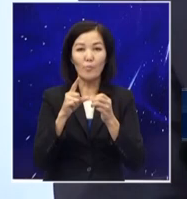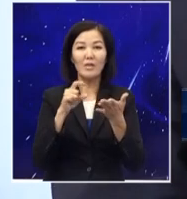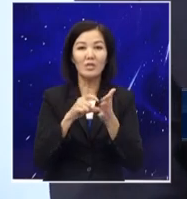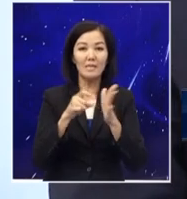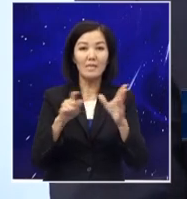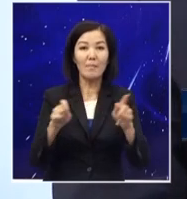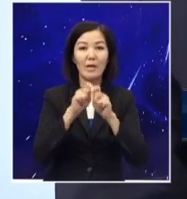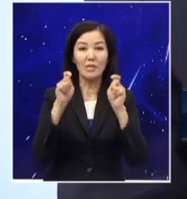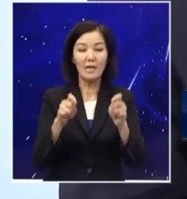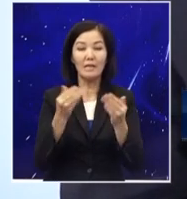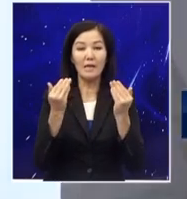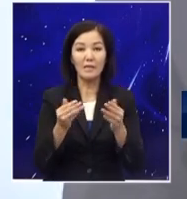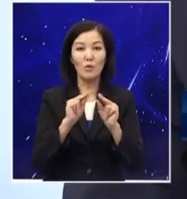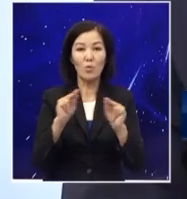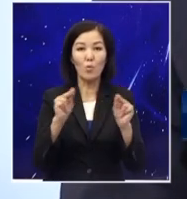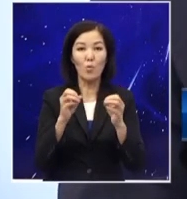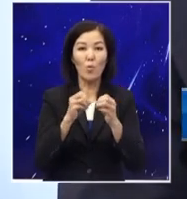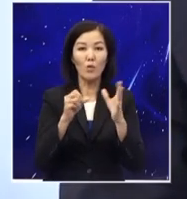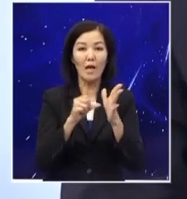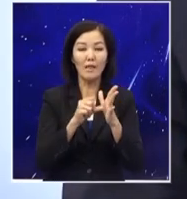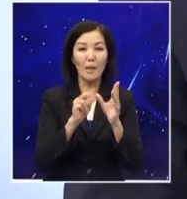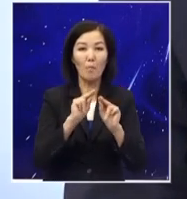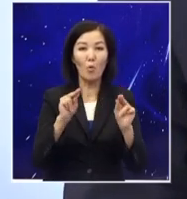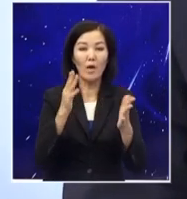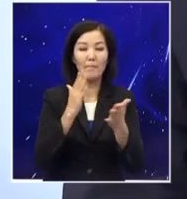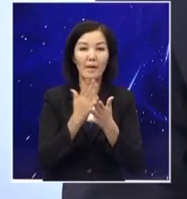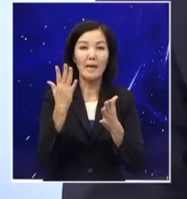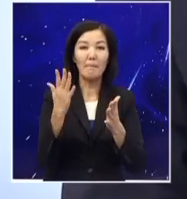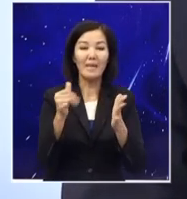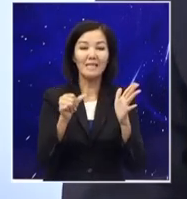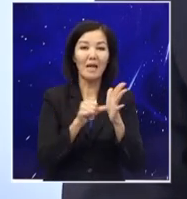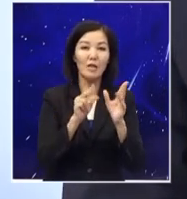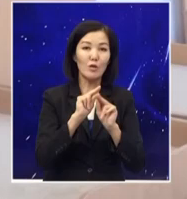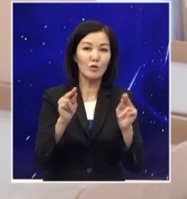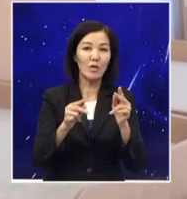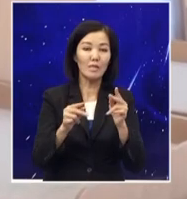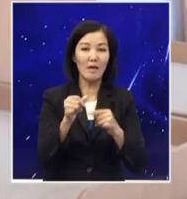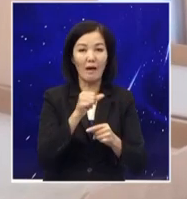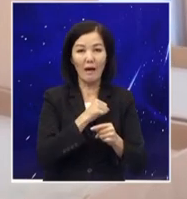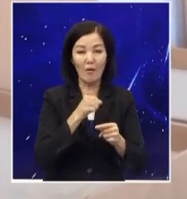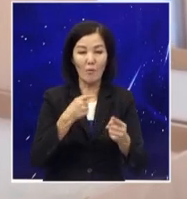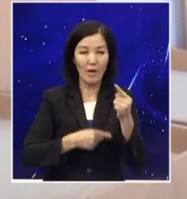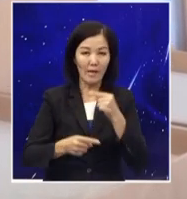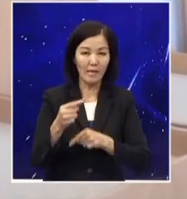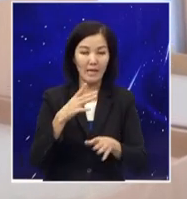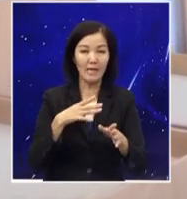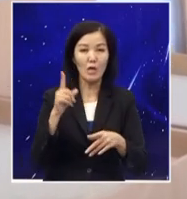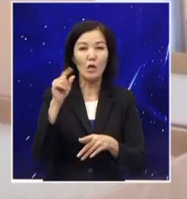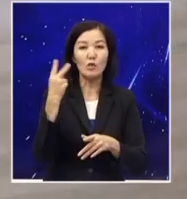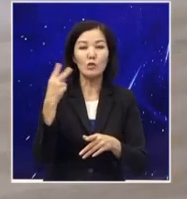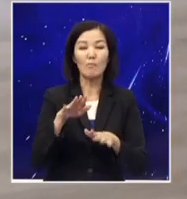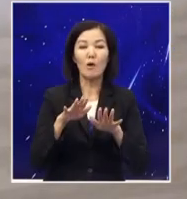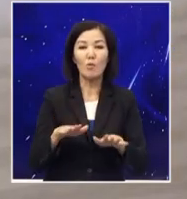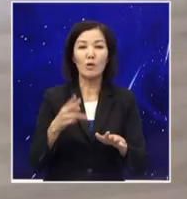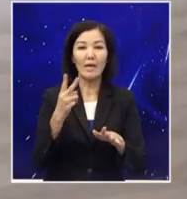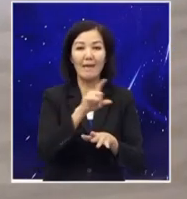қазіргі уақытта 16 ұстаз, тағы да 5-6 ұстазымыз қайтадан өзімізге қайтып беріп жатыр. 120 балаға арналған екі қабатты